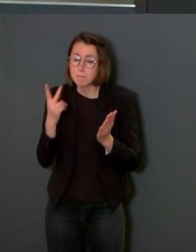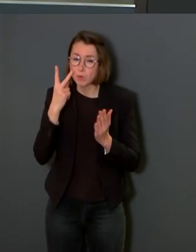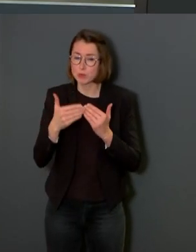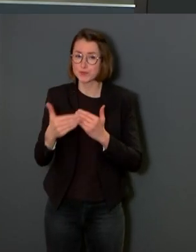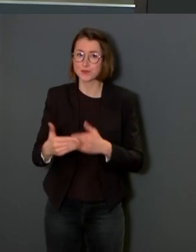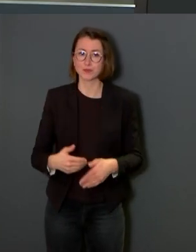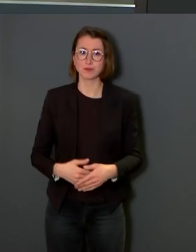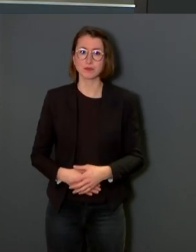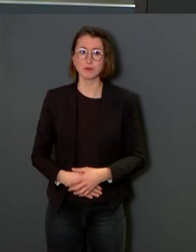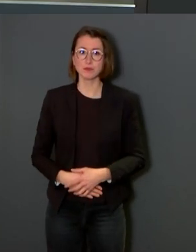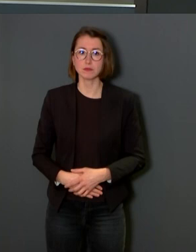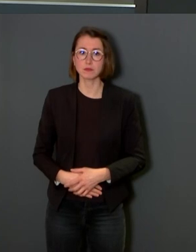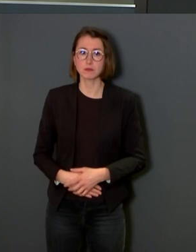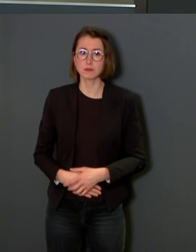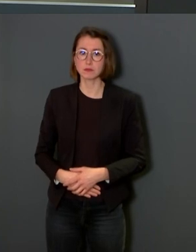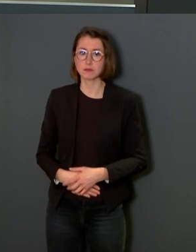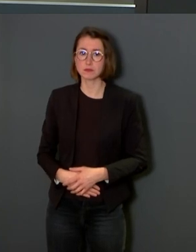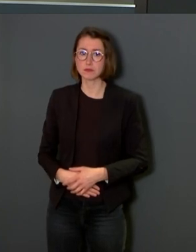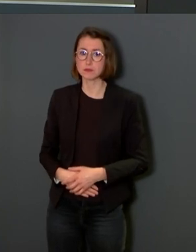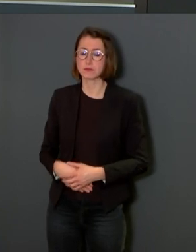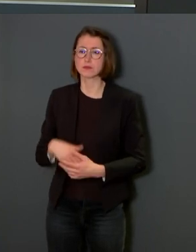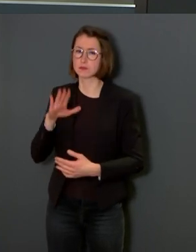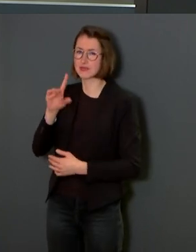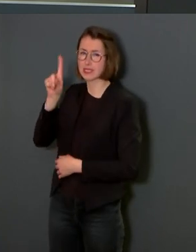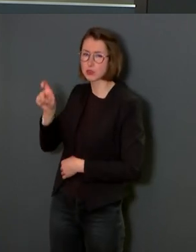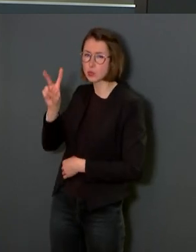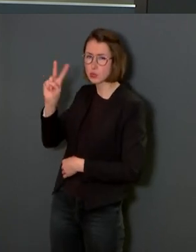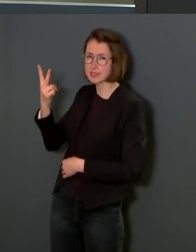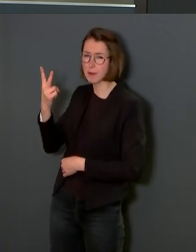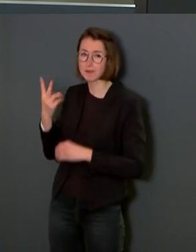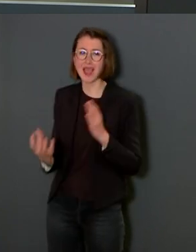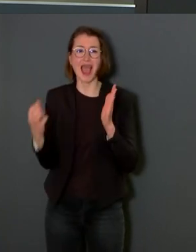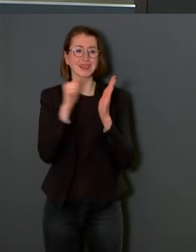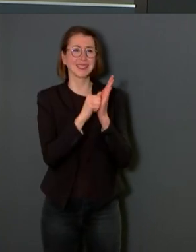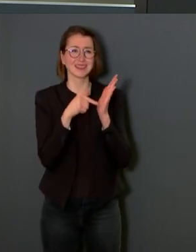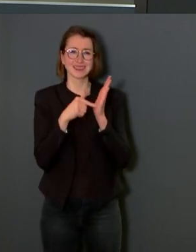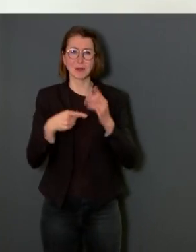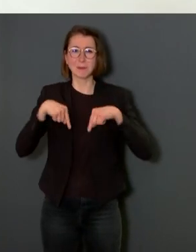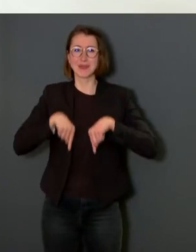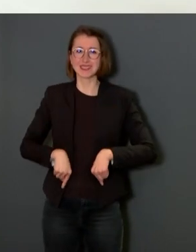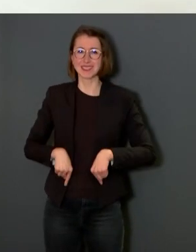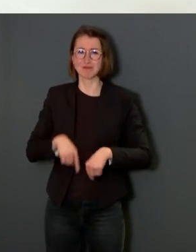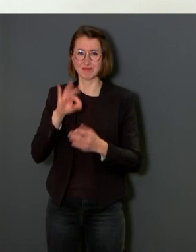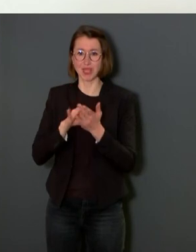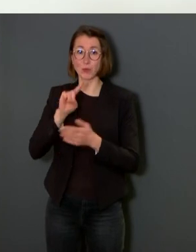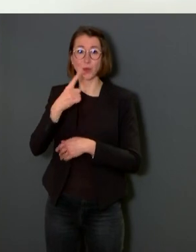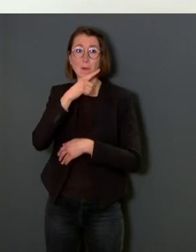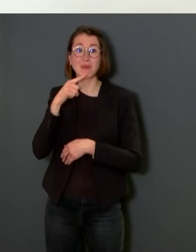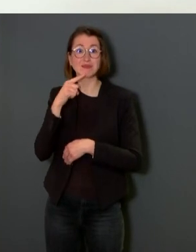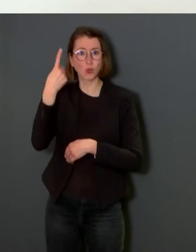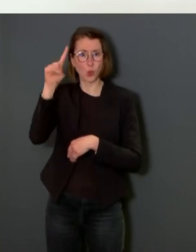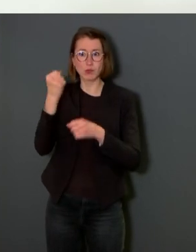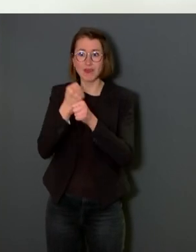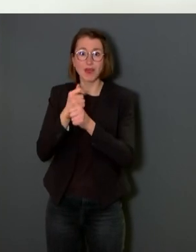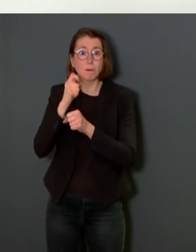J'en viens à ma deuxième question pour une confirmation par rapport à l'arrêté ministériel. Les autres métiers de contact ouvrent donc bien le 1er mars? Tout à